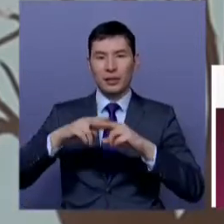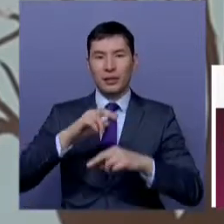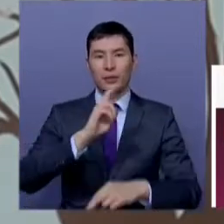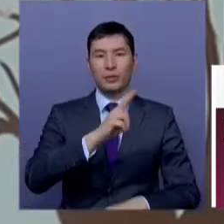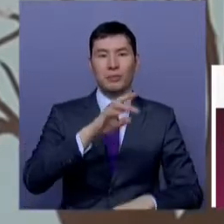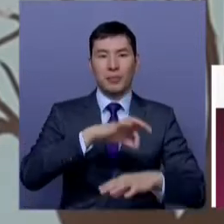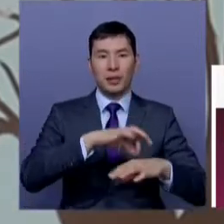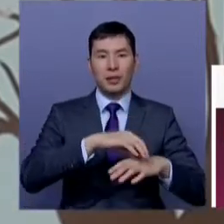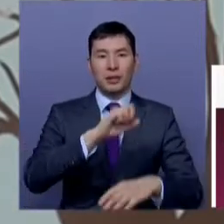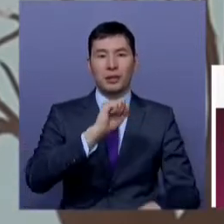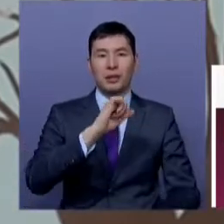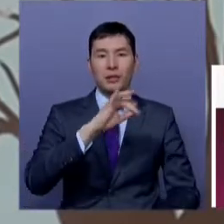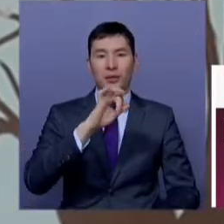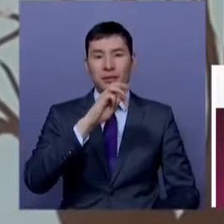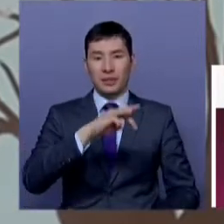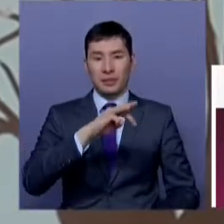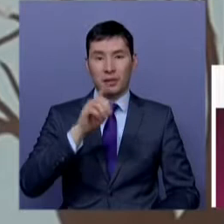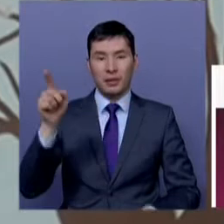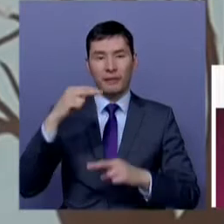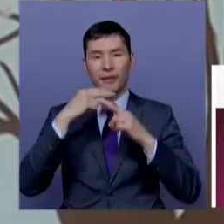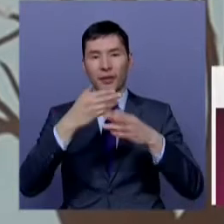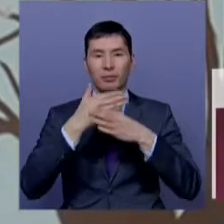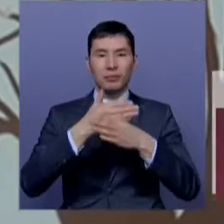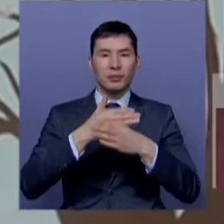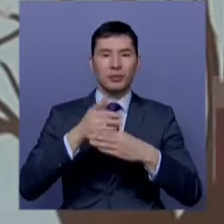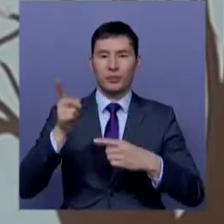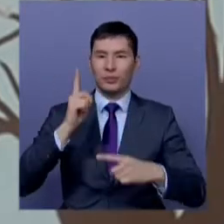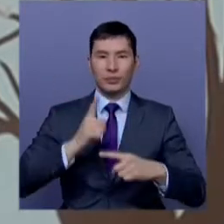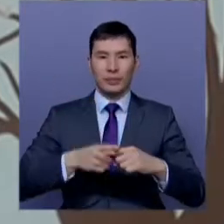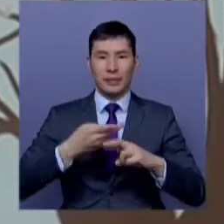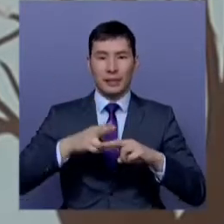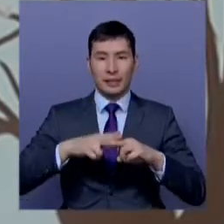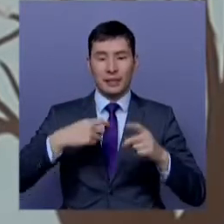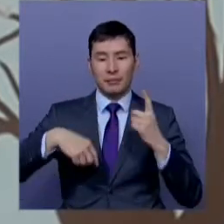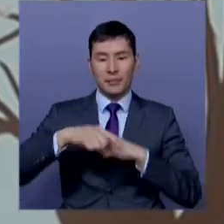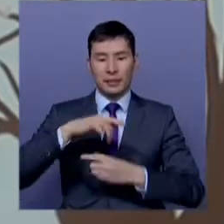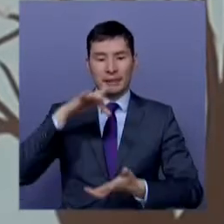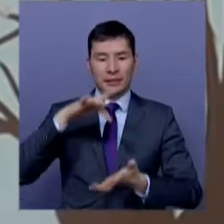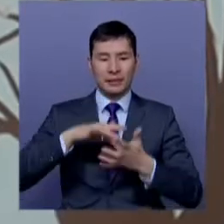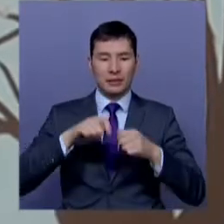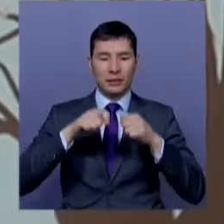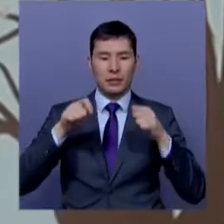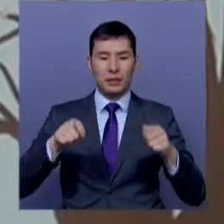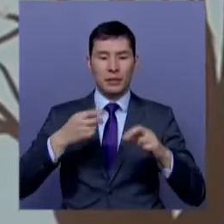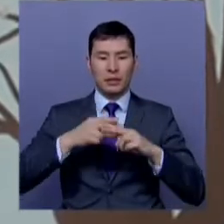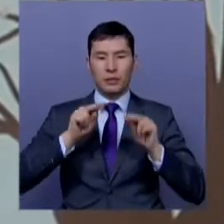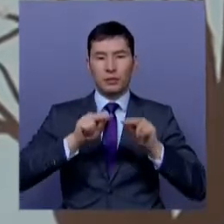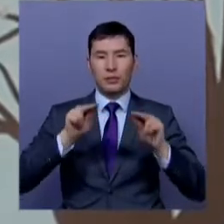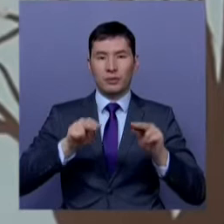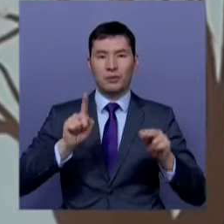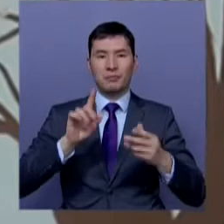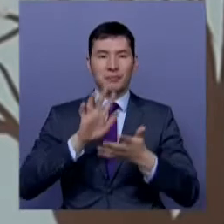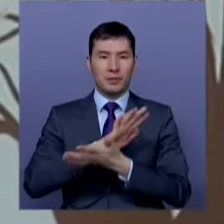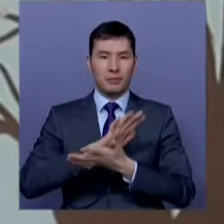қор құрып, сол қордың жанынан орталық аштық. Онда ерікті тьюторлар аутизмге шалдыққан балаларды тегін оқытады. Менде осында ерекше баланың